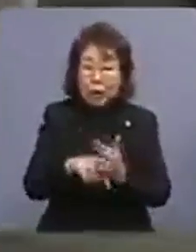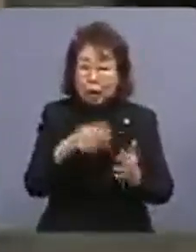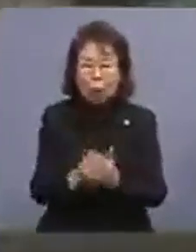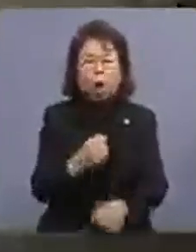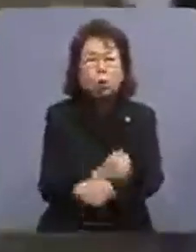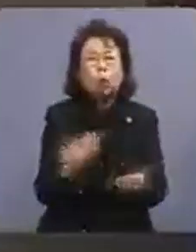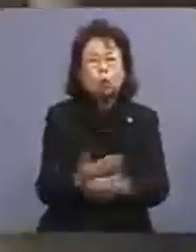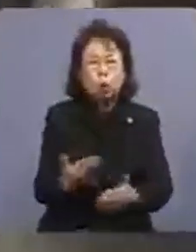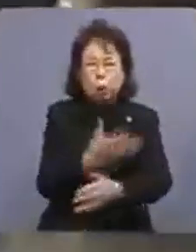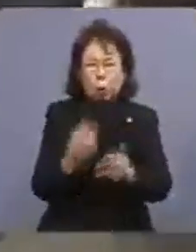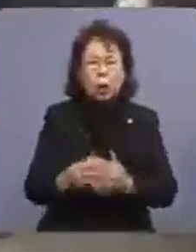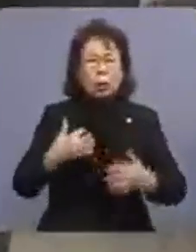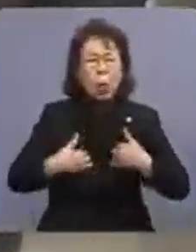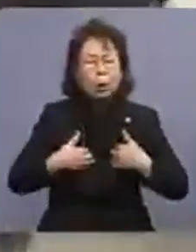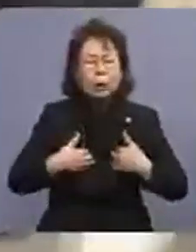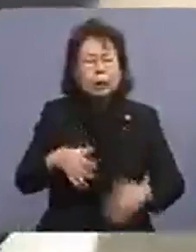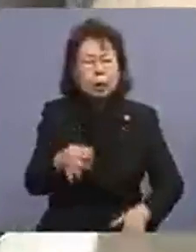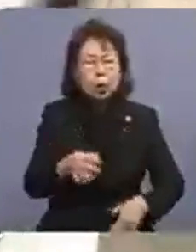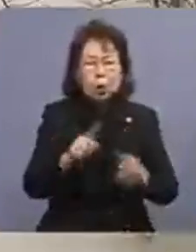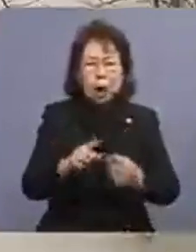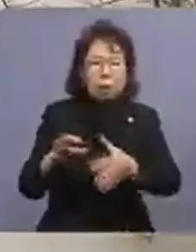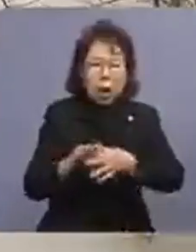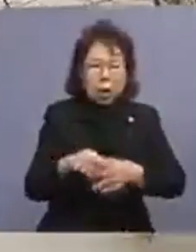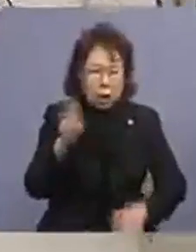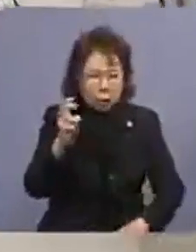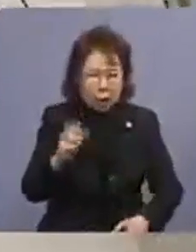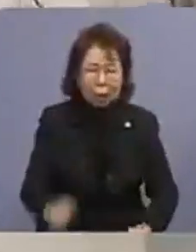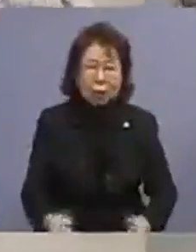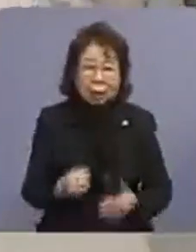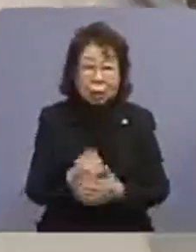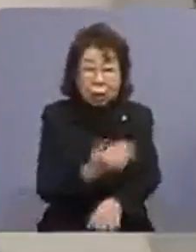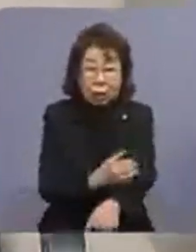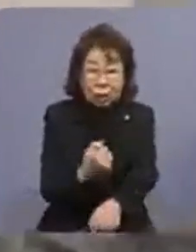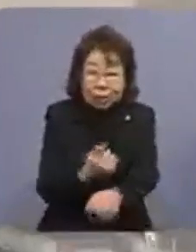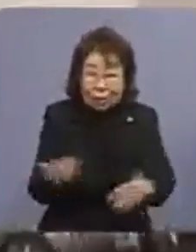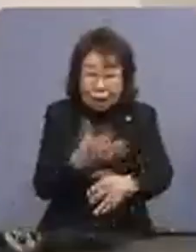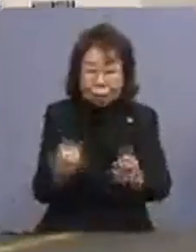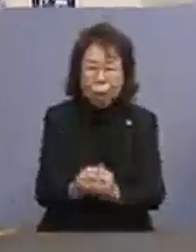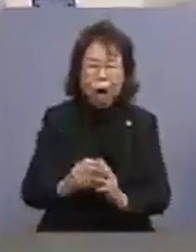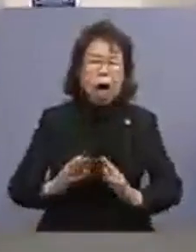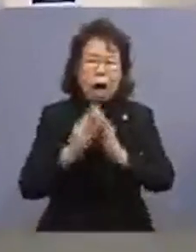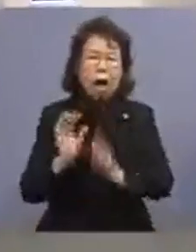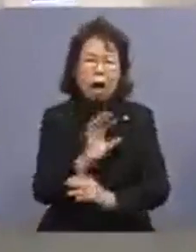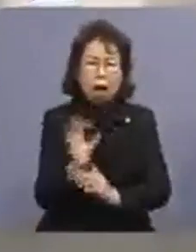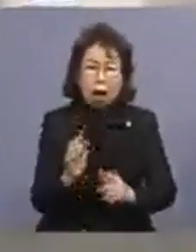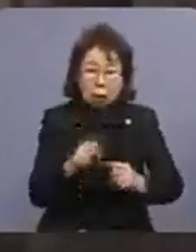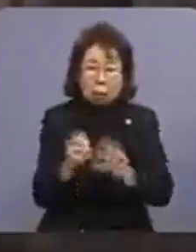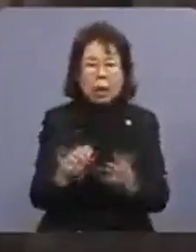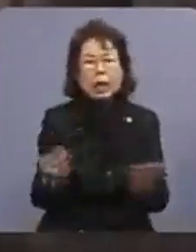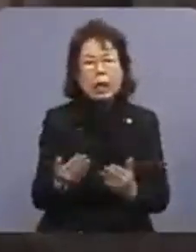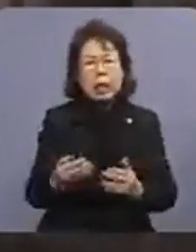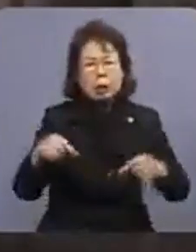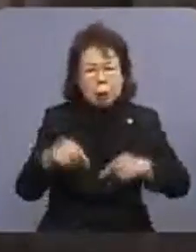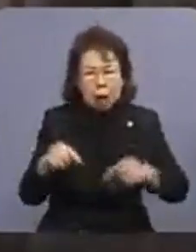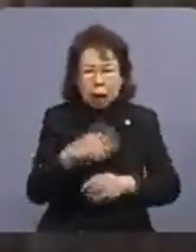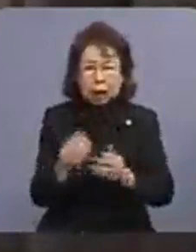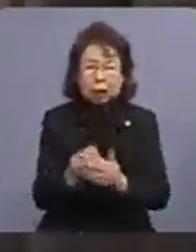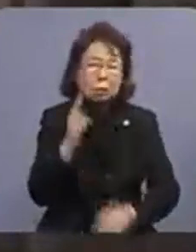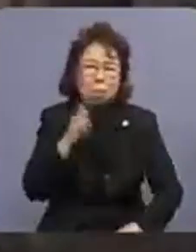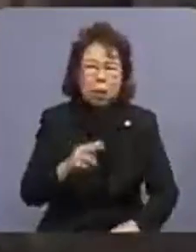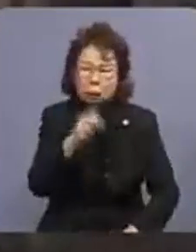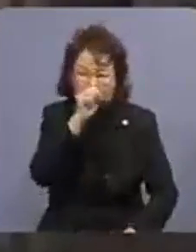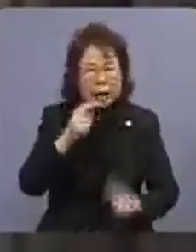노조의 복지기금과 관련 있다고 밝혔습니다. 노조가 레미콘 업체들과 임금 협상을 맺으며 조합원 복지 등에 쓴다는